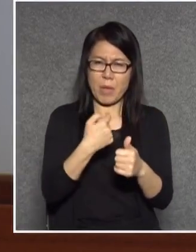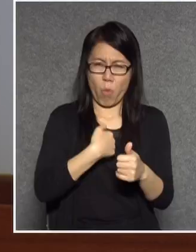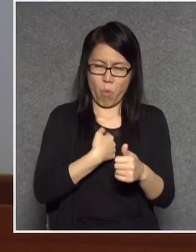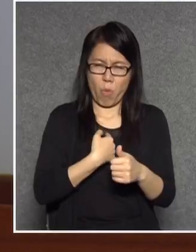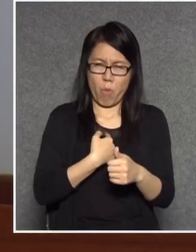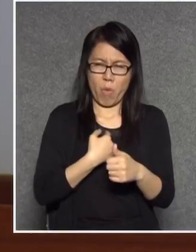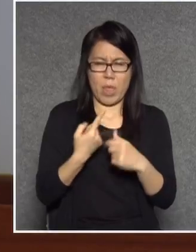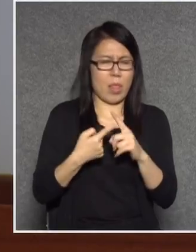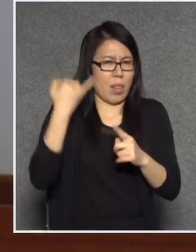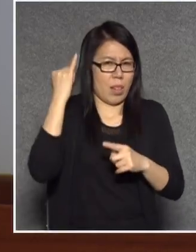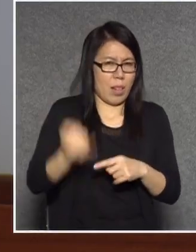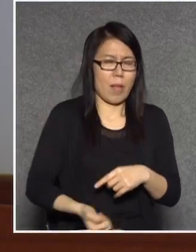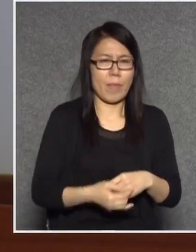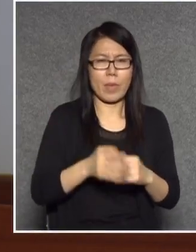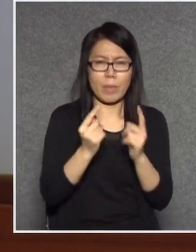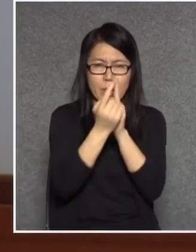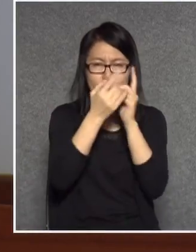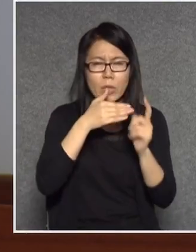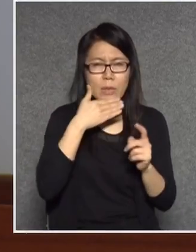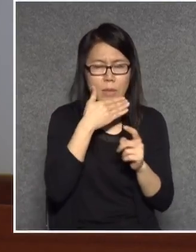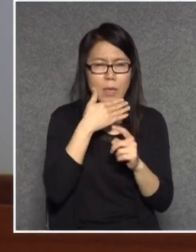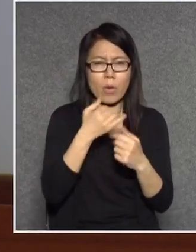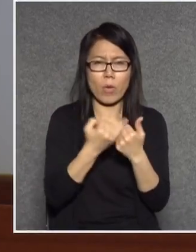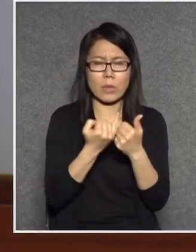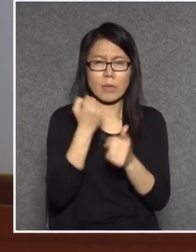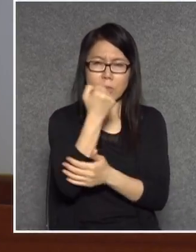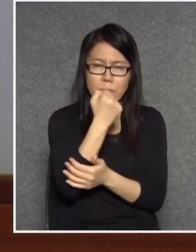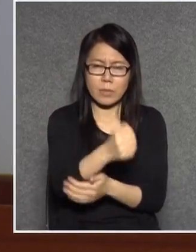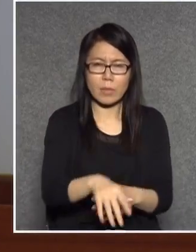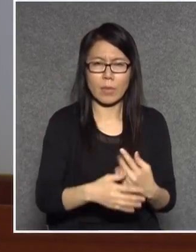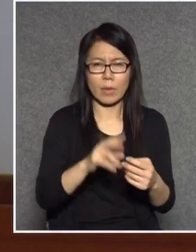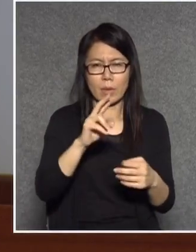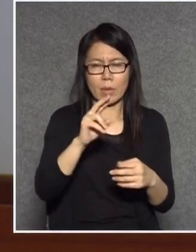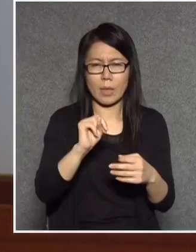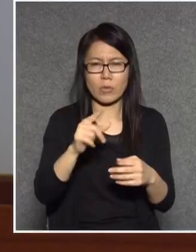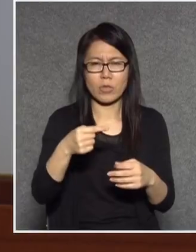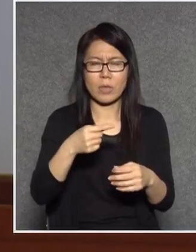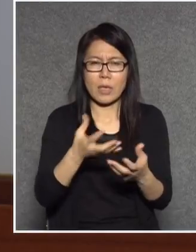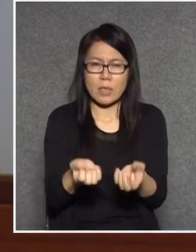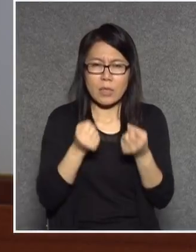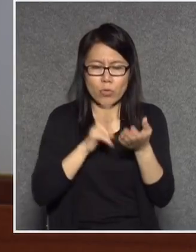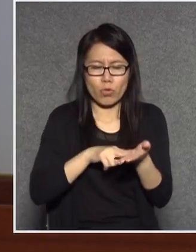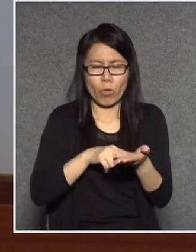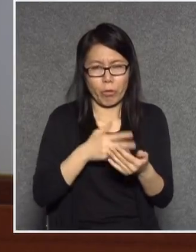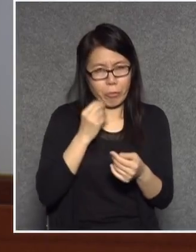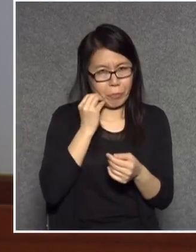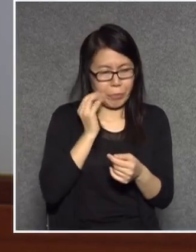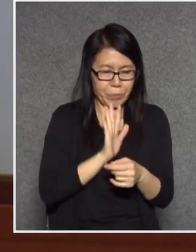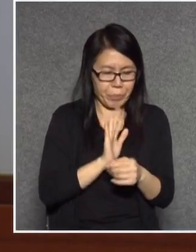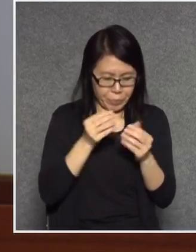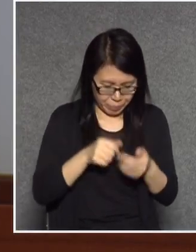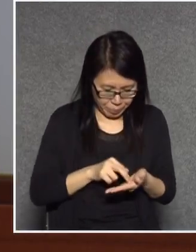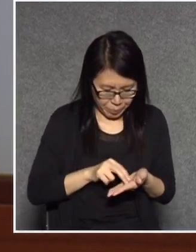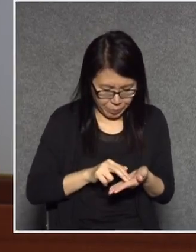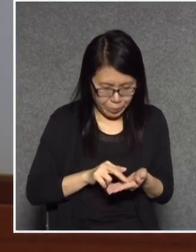對是年輕的學生示威，吳克儉接封信都不願意，只是耷低頭玩